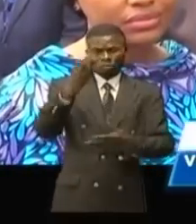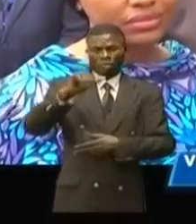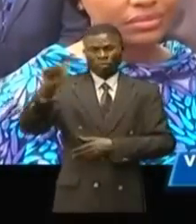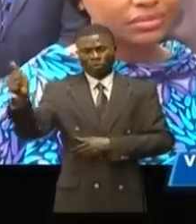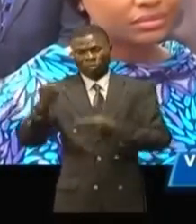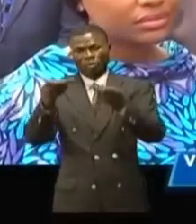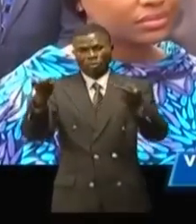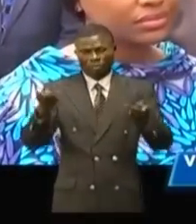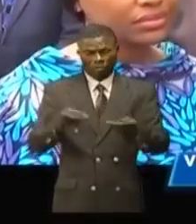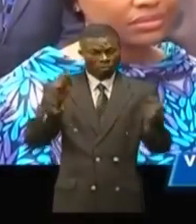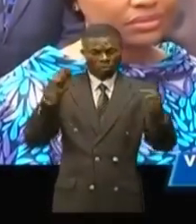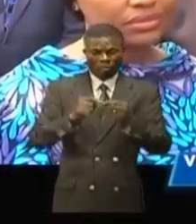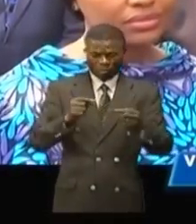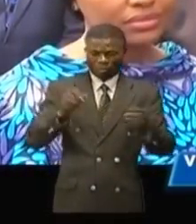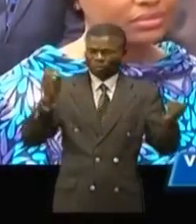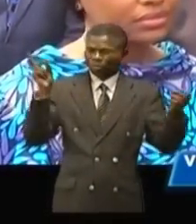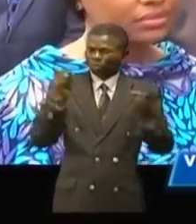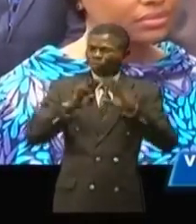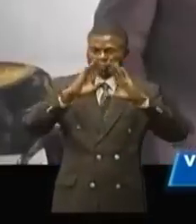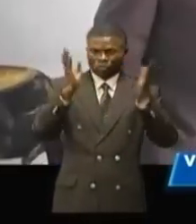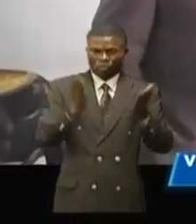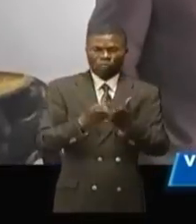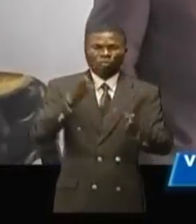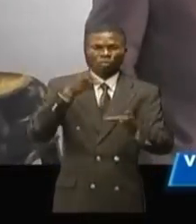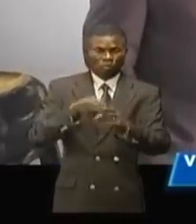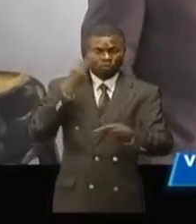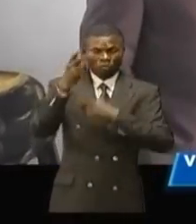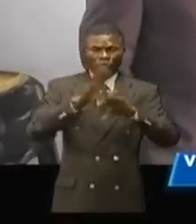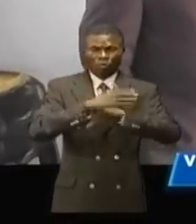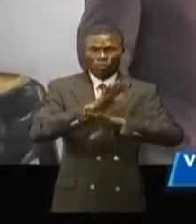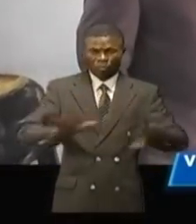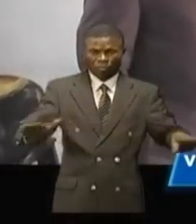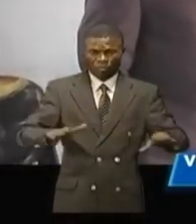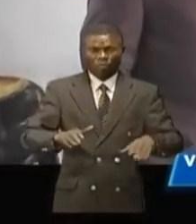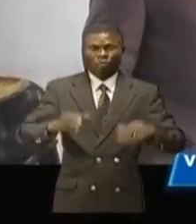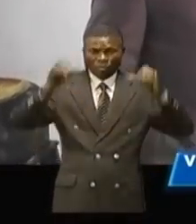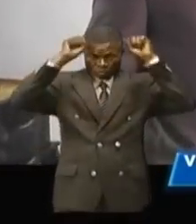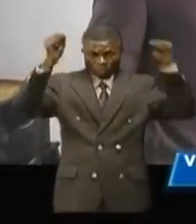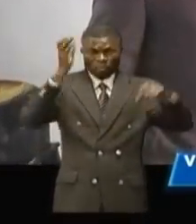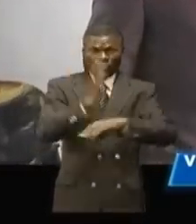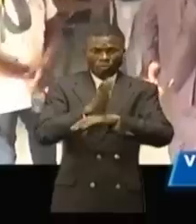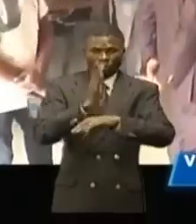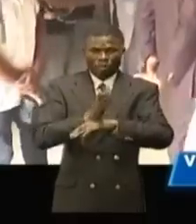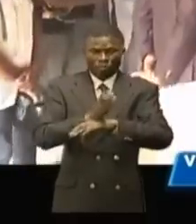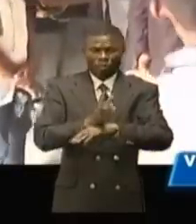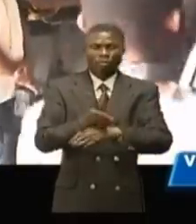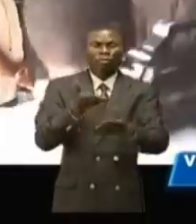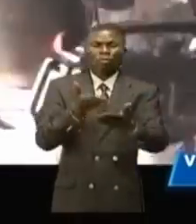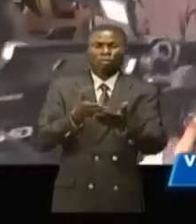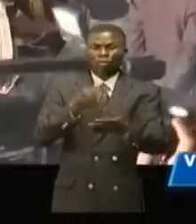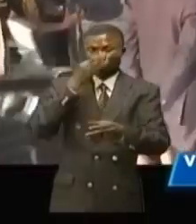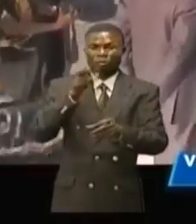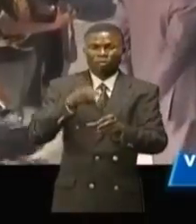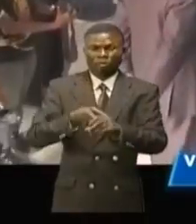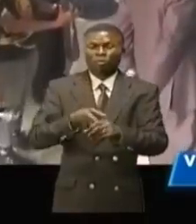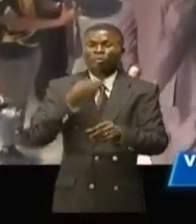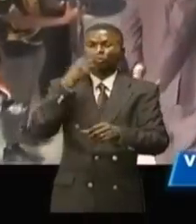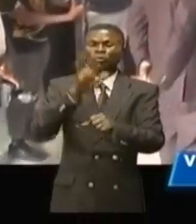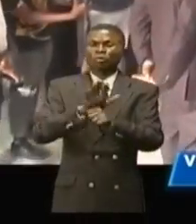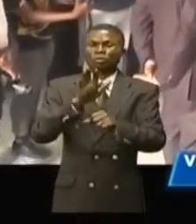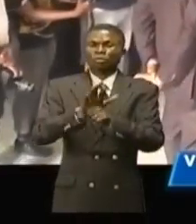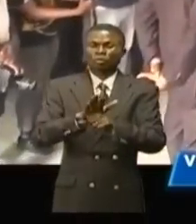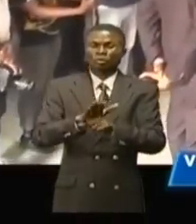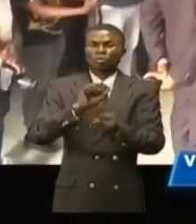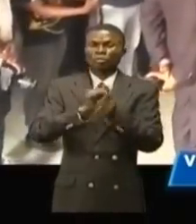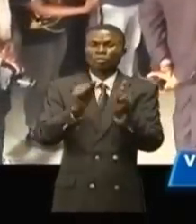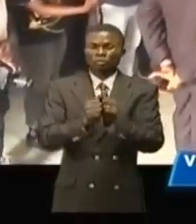stations jusqu'à ce qu'on va visiter toutes les stations. Le président du conseil d'administration, Jean-Thierry Monsenepo Mototo, met l'accent sur l'enjeu